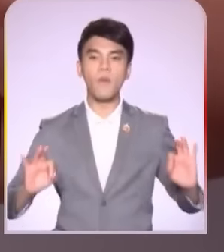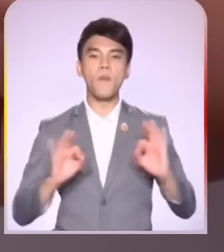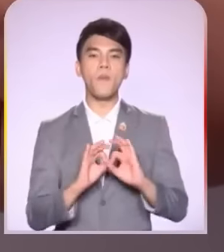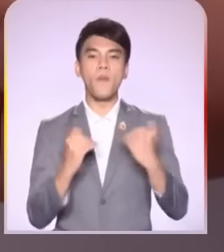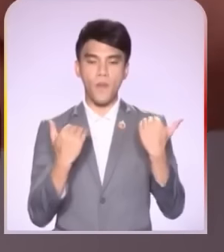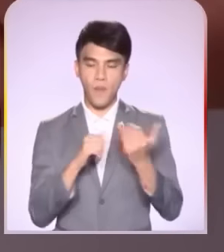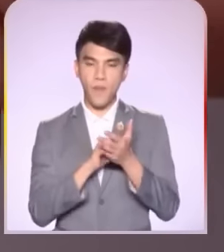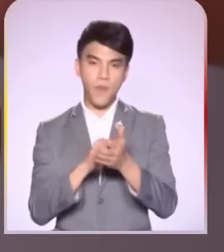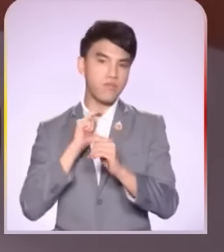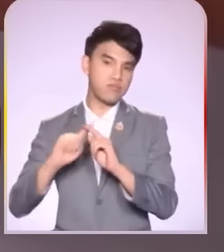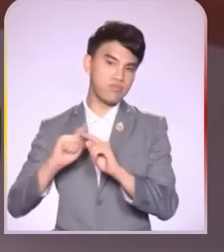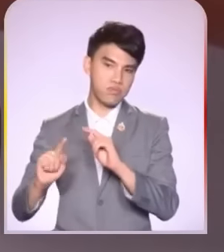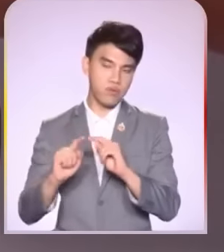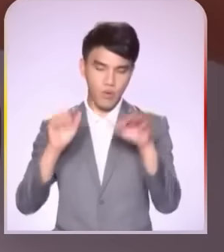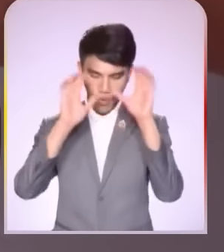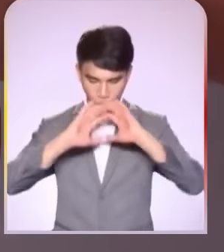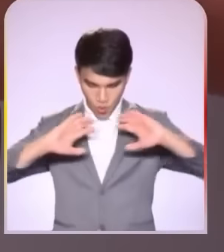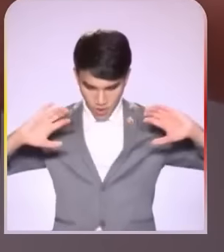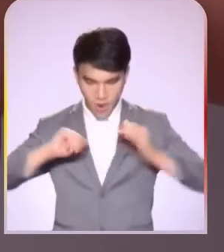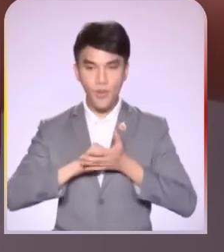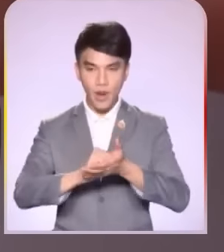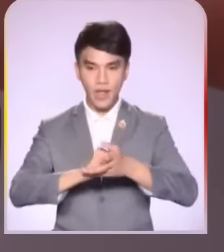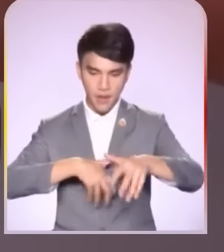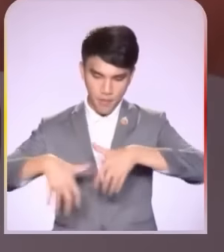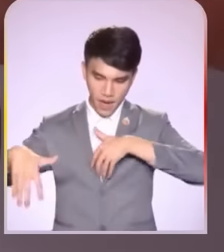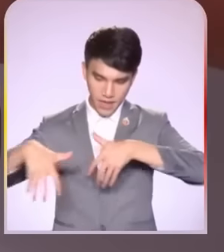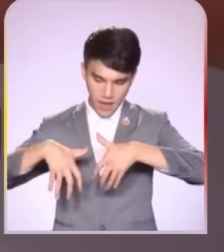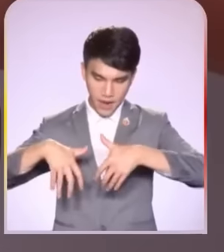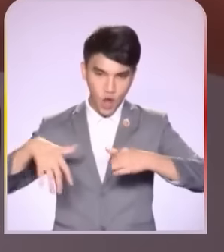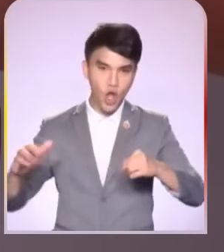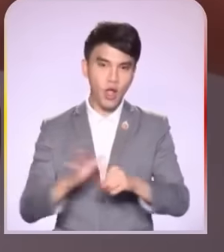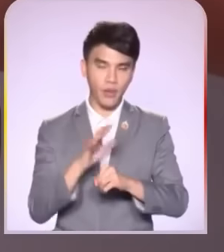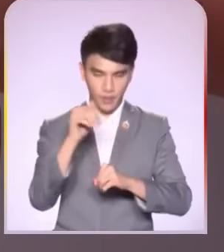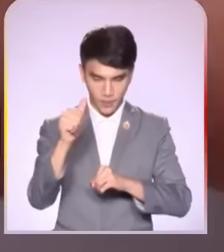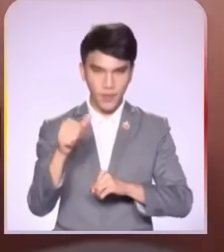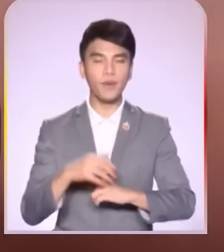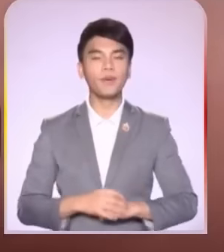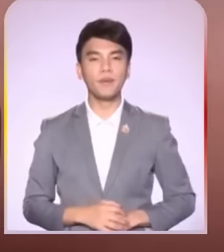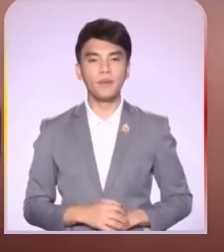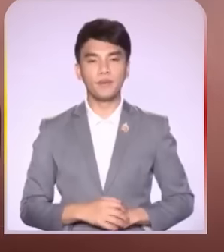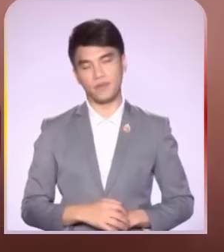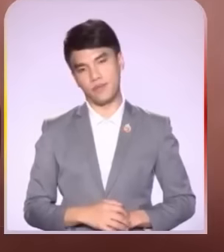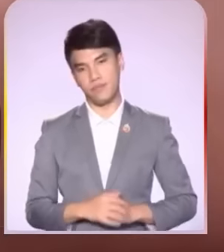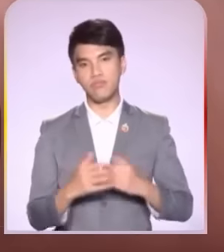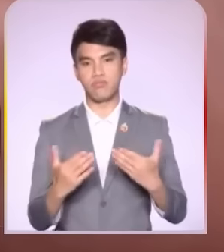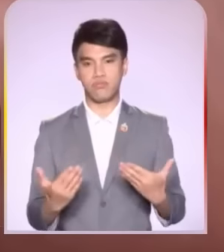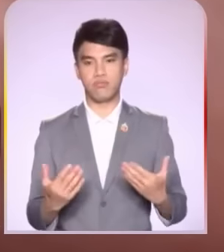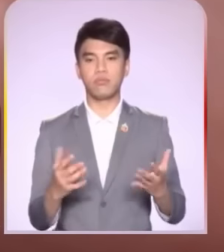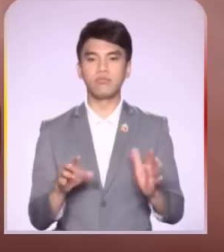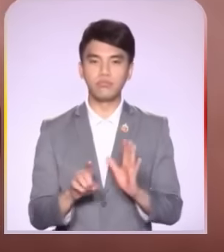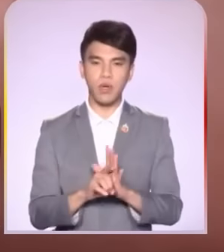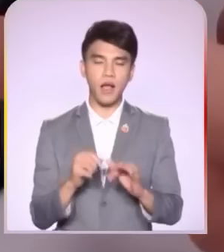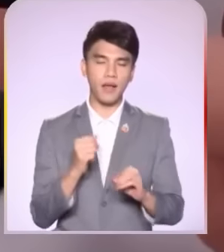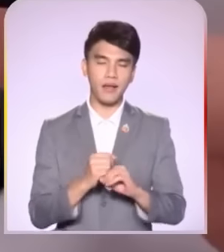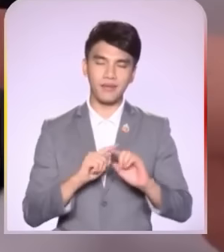องรับการให้บริการต่างๆที่ทางภาครัฐจะให้บริการกับประชาชนอย่างครอบคลุมในเรื่องอื่นๆด้วยไม่ได้ใช้เป็นครั้งค